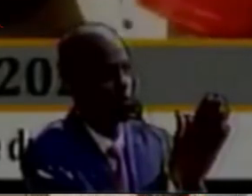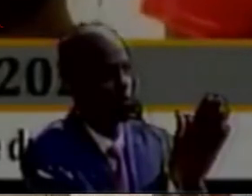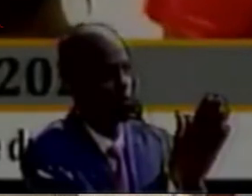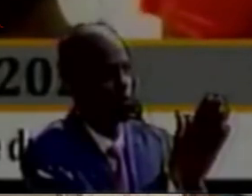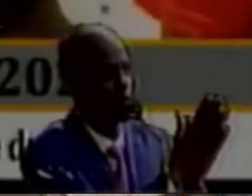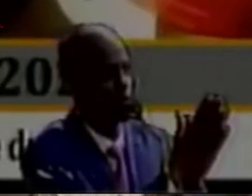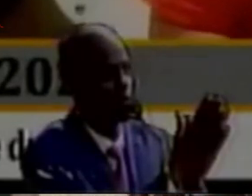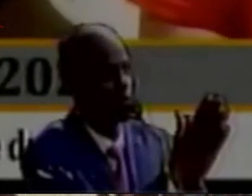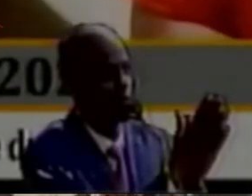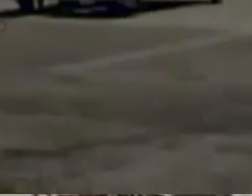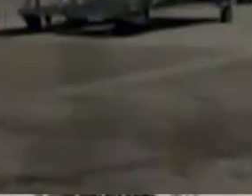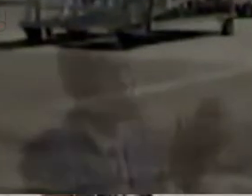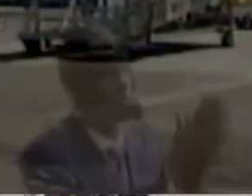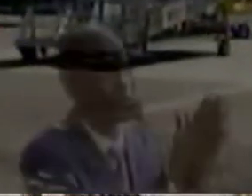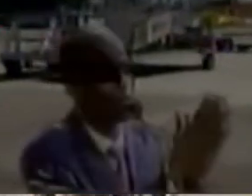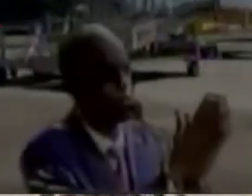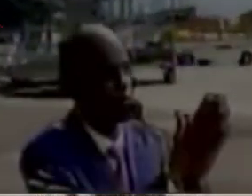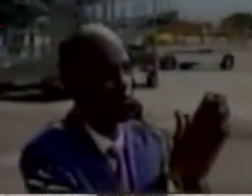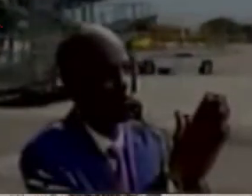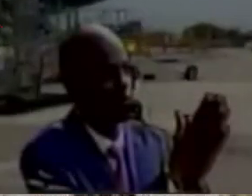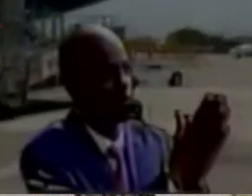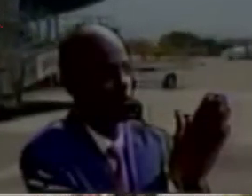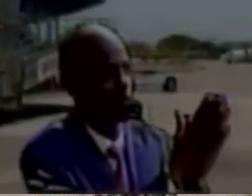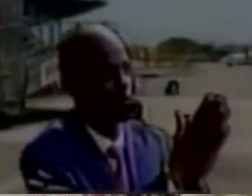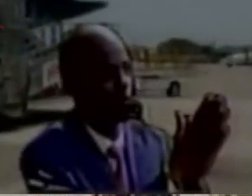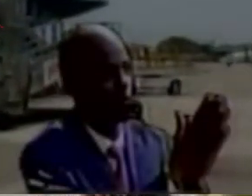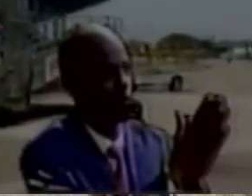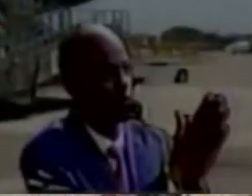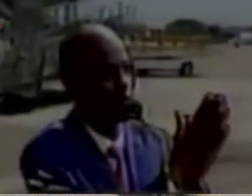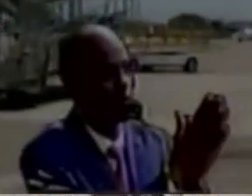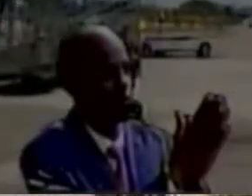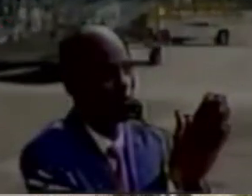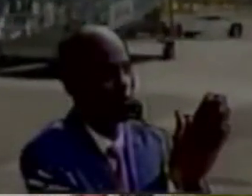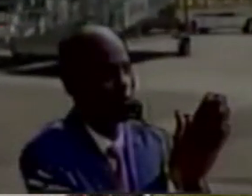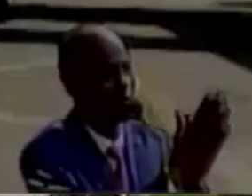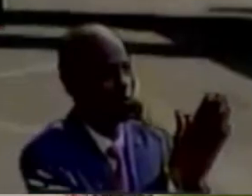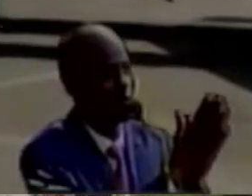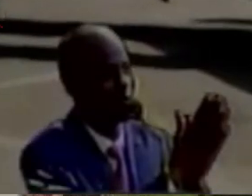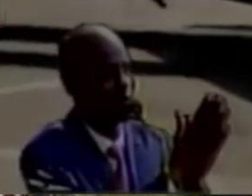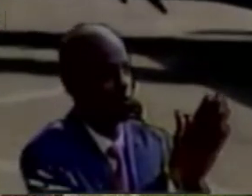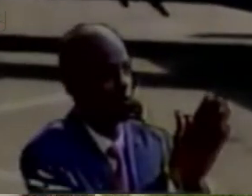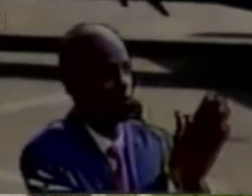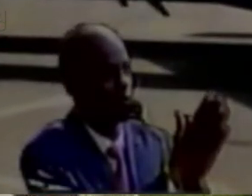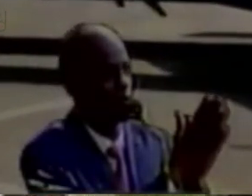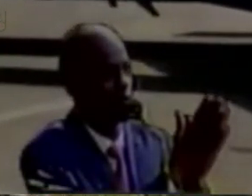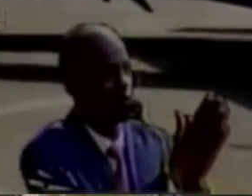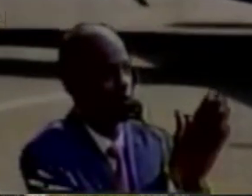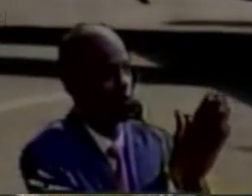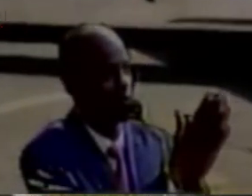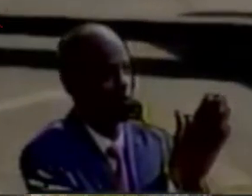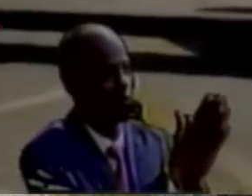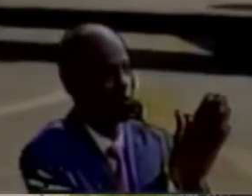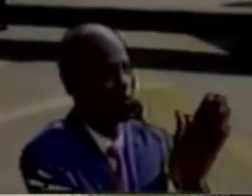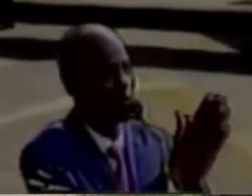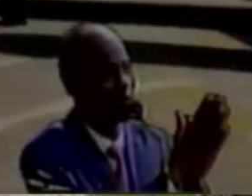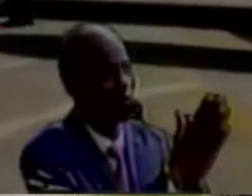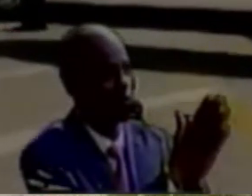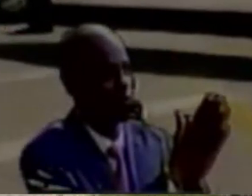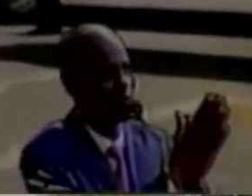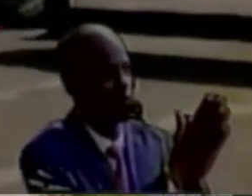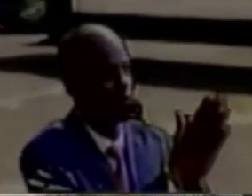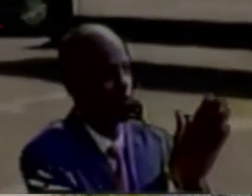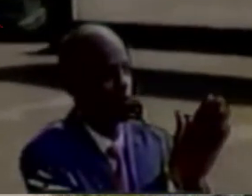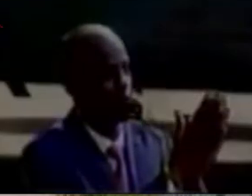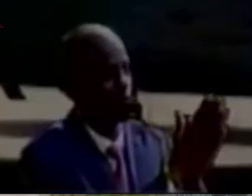E pompier brasileiro, 32 mundo que vêm para porter material